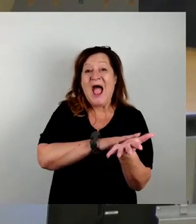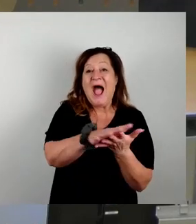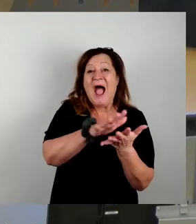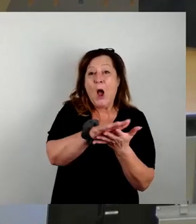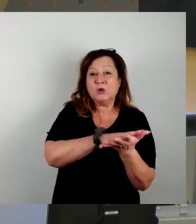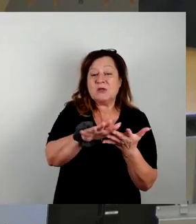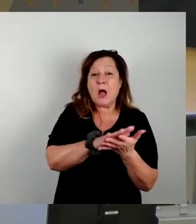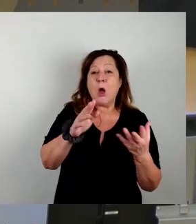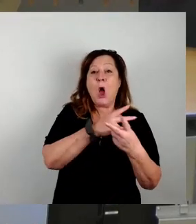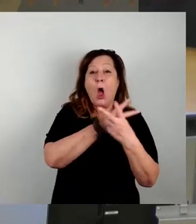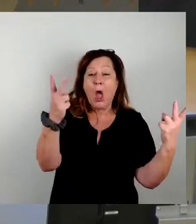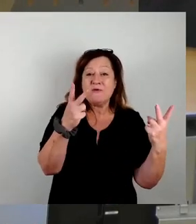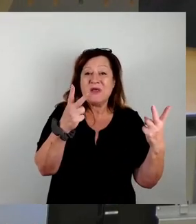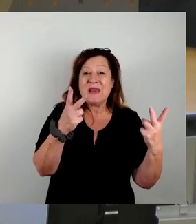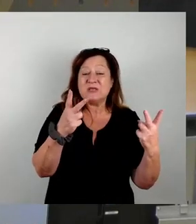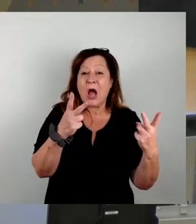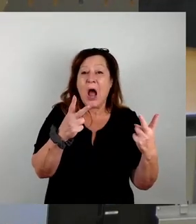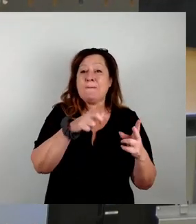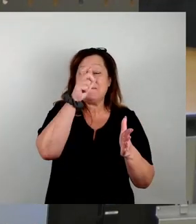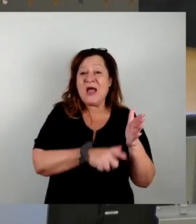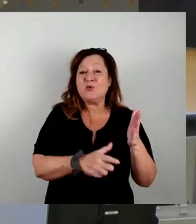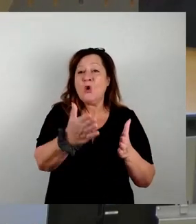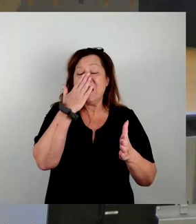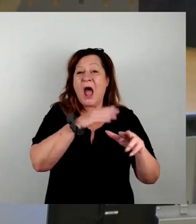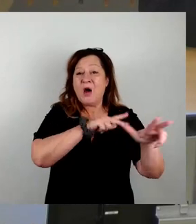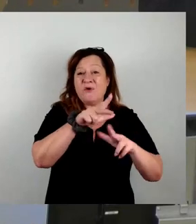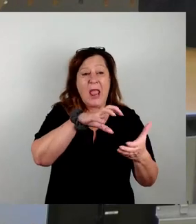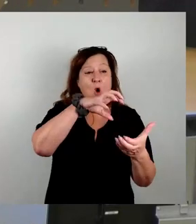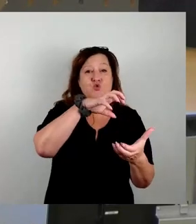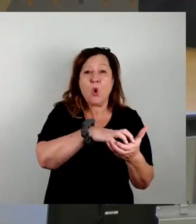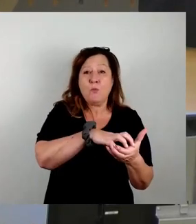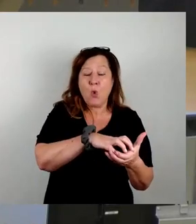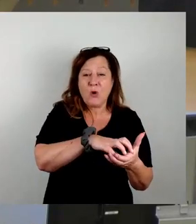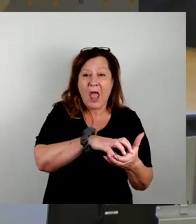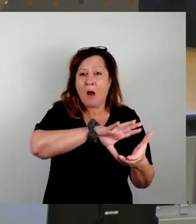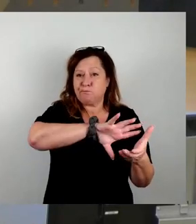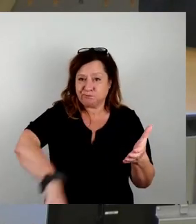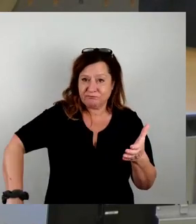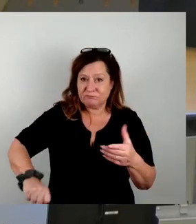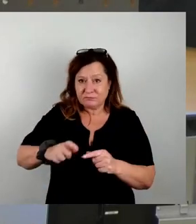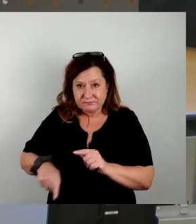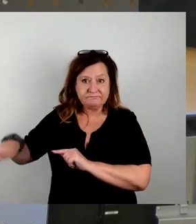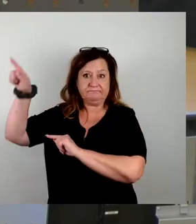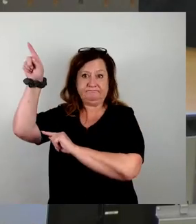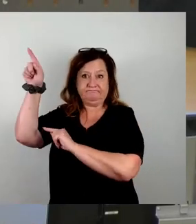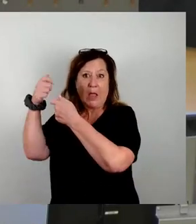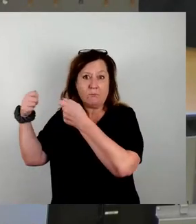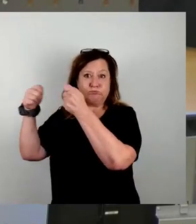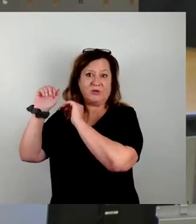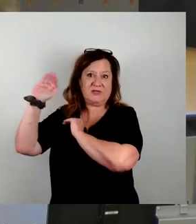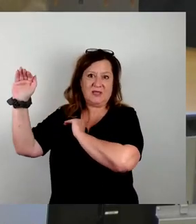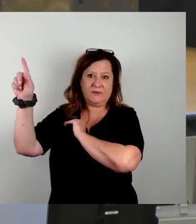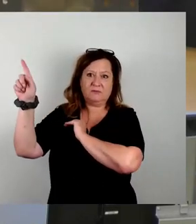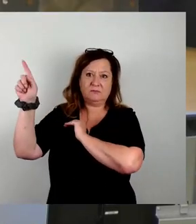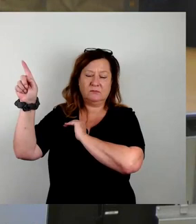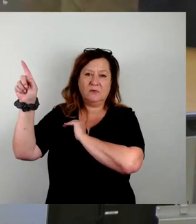den Kommunen genommen und hat sie faktisch auf die Bundesebene hochgezont. Das ist passiert. Ich sage Ihnen ganz